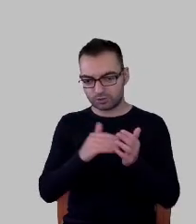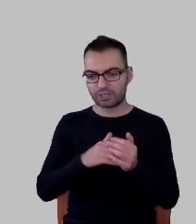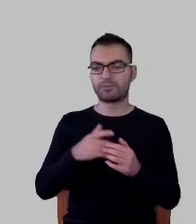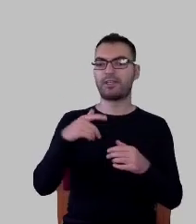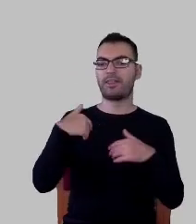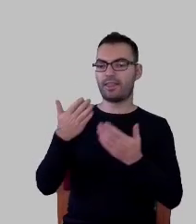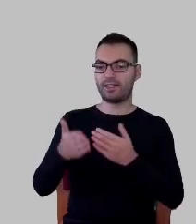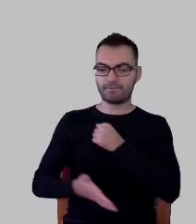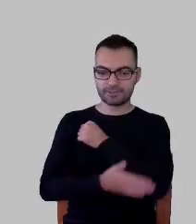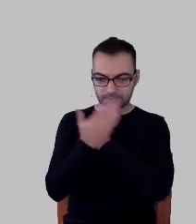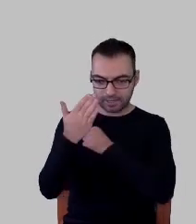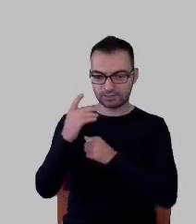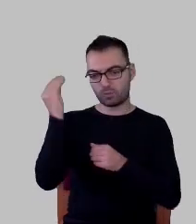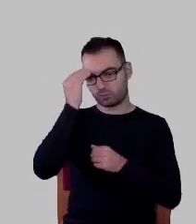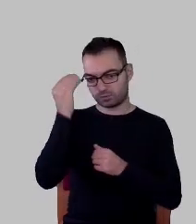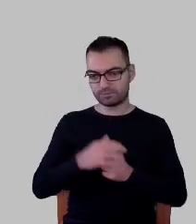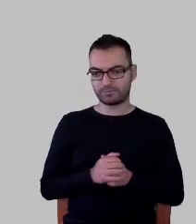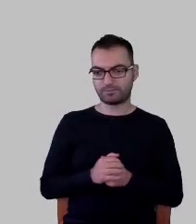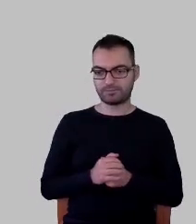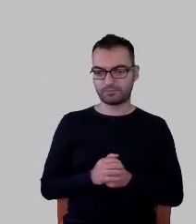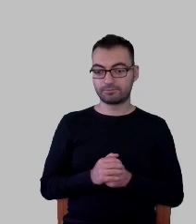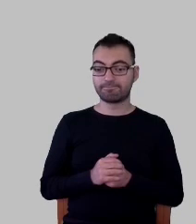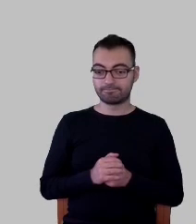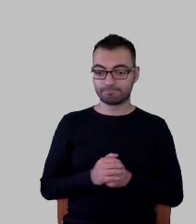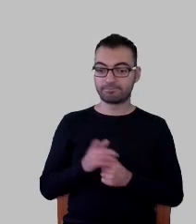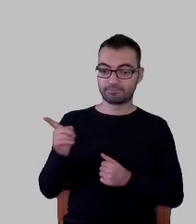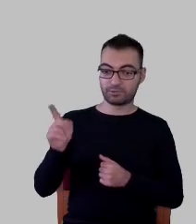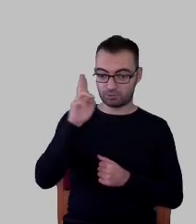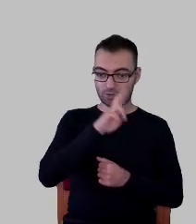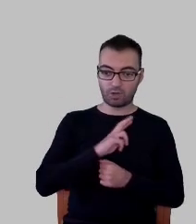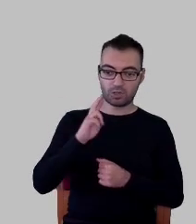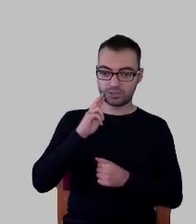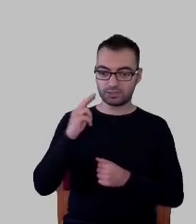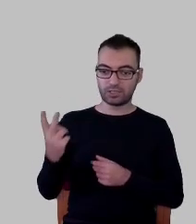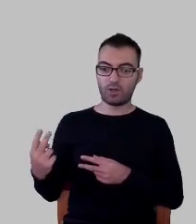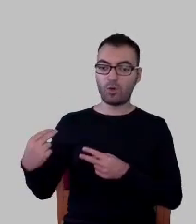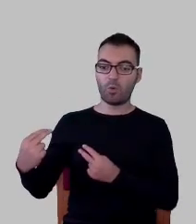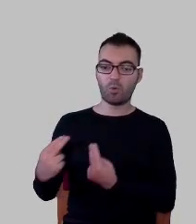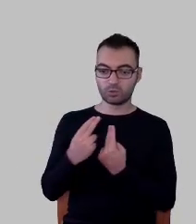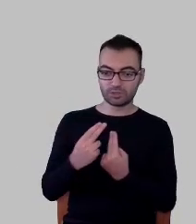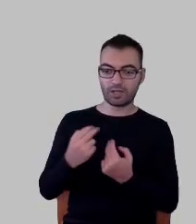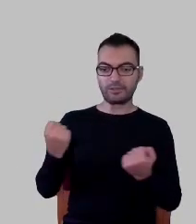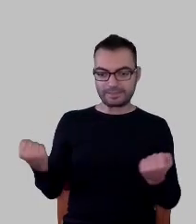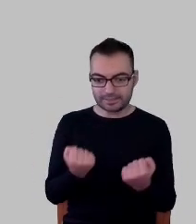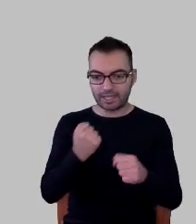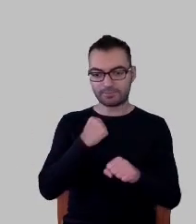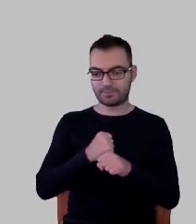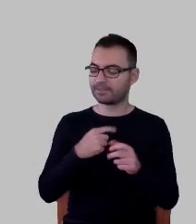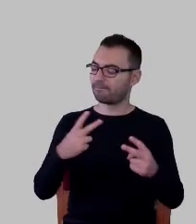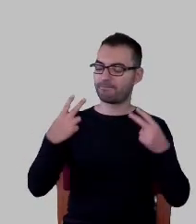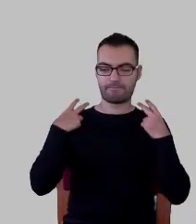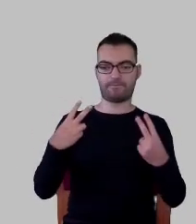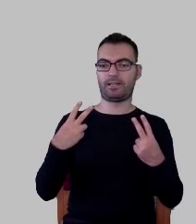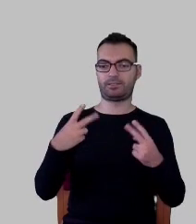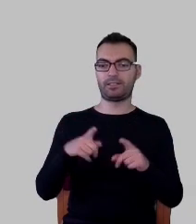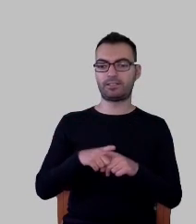wsparcie uczniom. Ta ich obecność, ich udział i aktywność jest niezwykle ważna i ważne